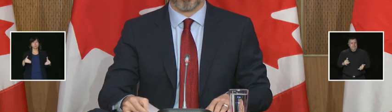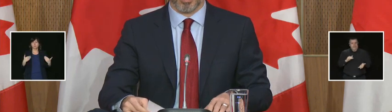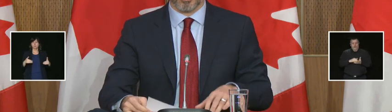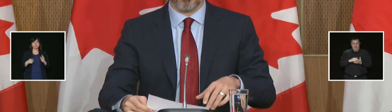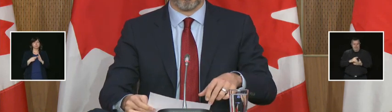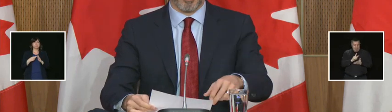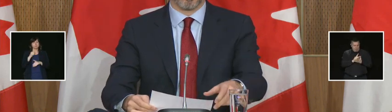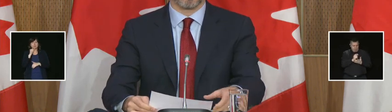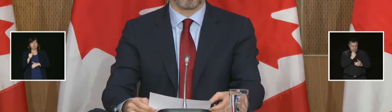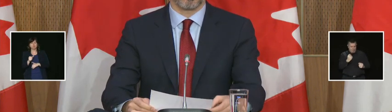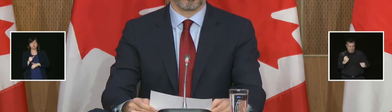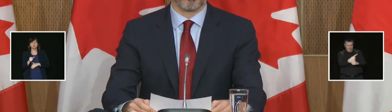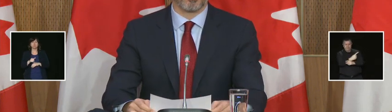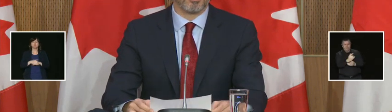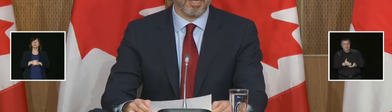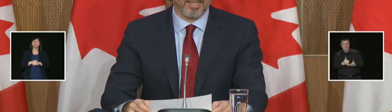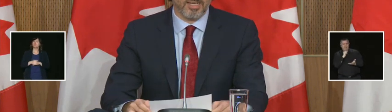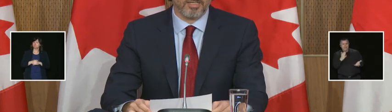carte